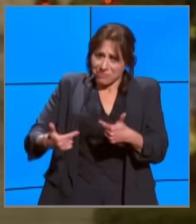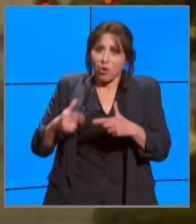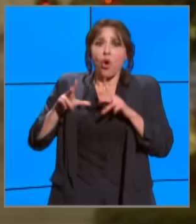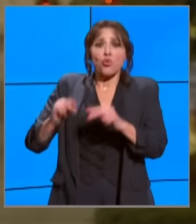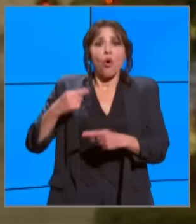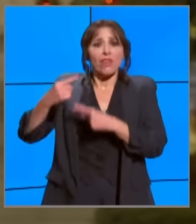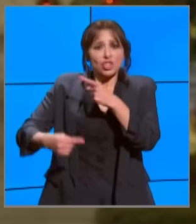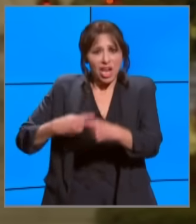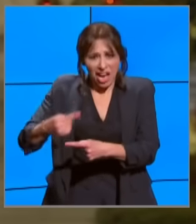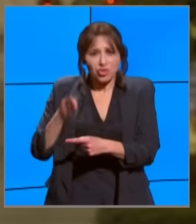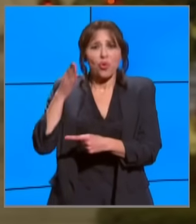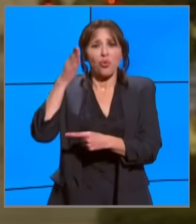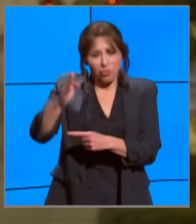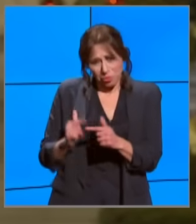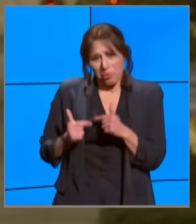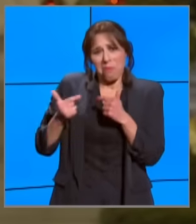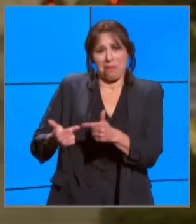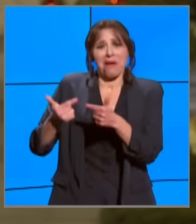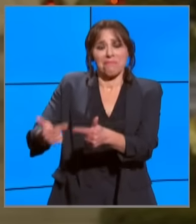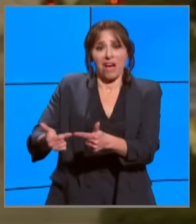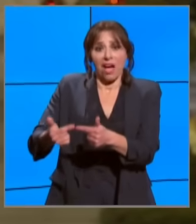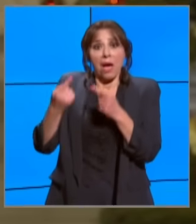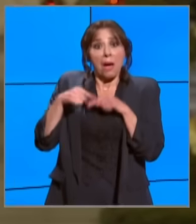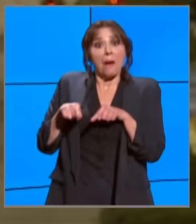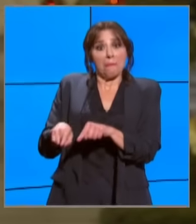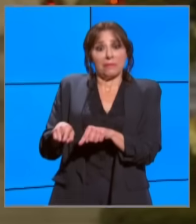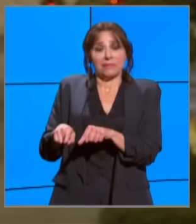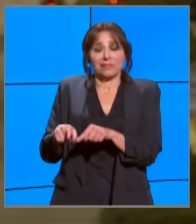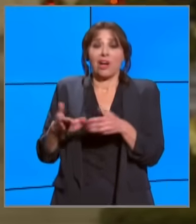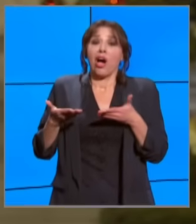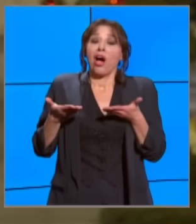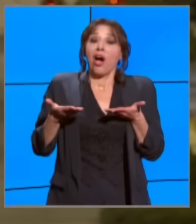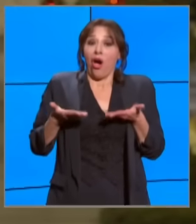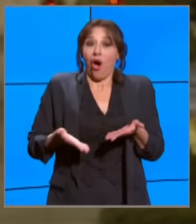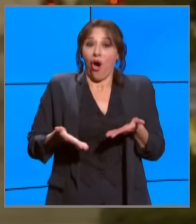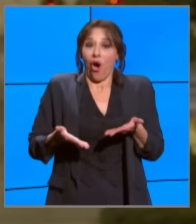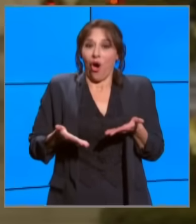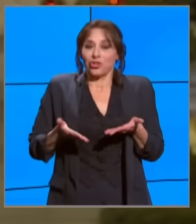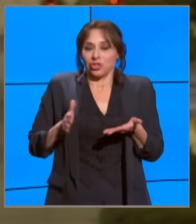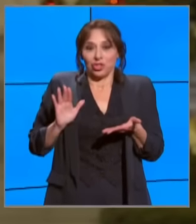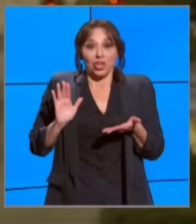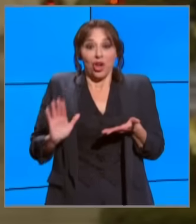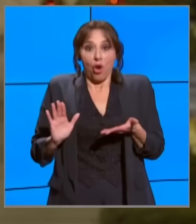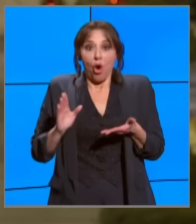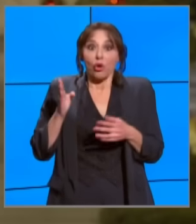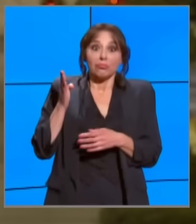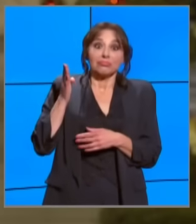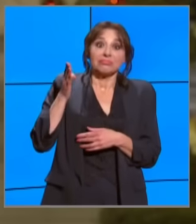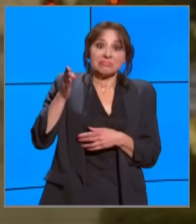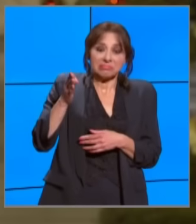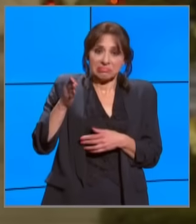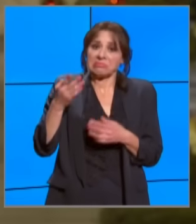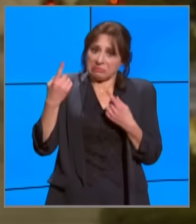nuove generazioni di fronte alle quali si presentano oggi e nel loro possibile avvenire